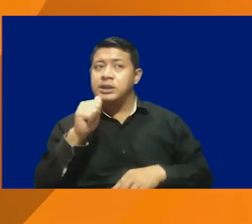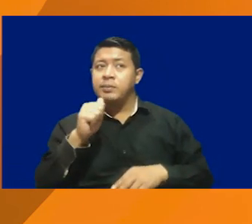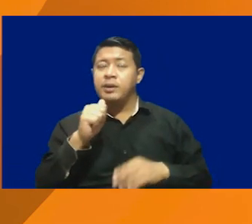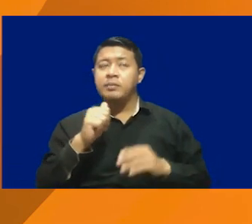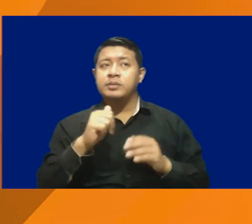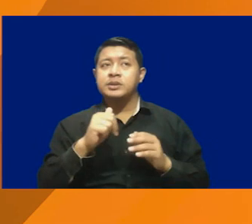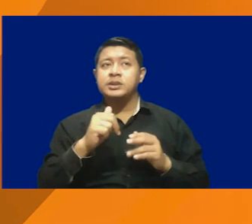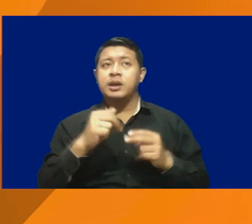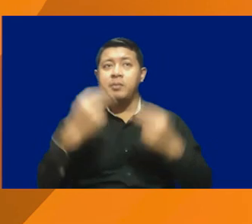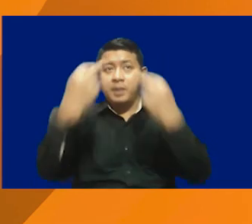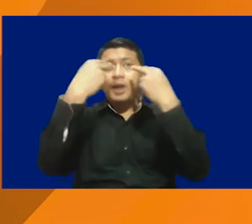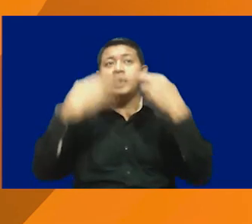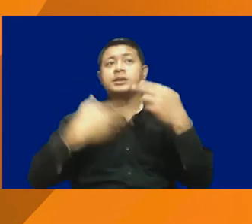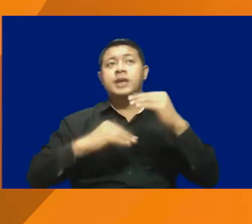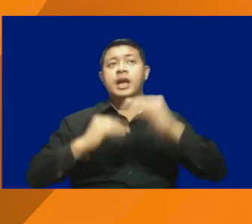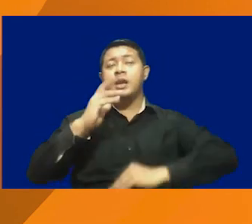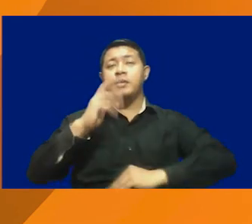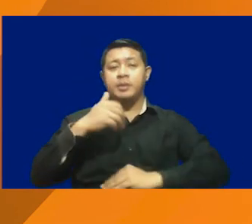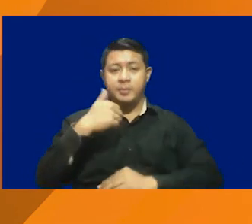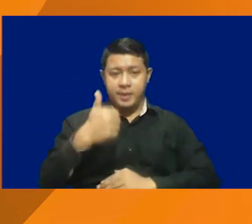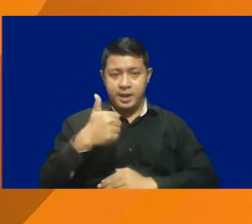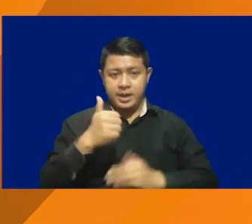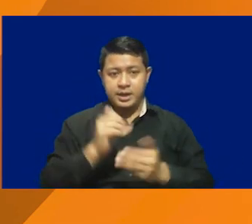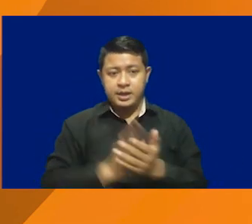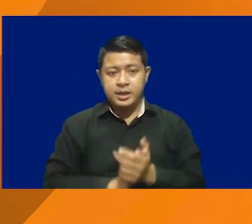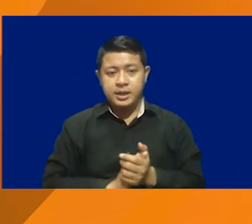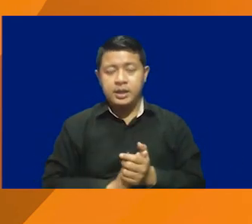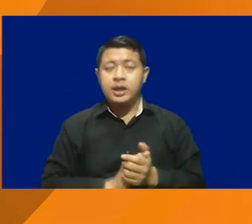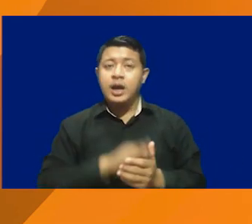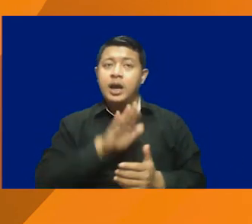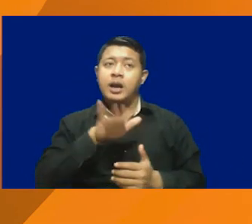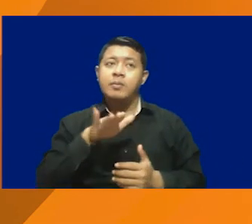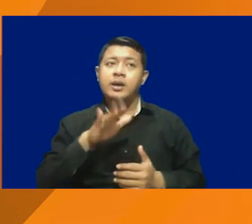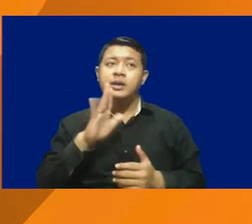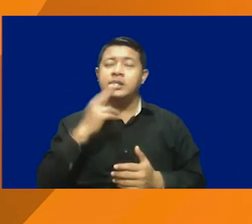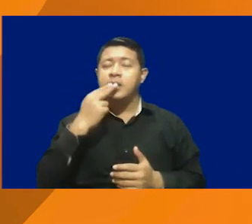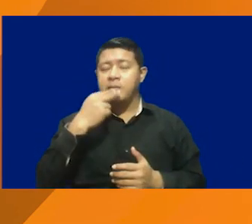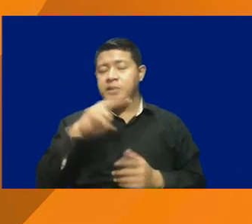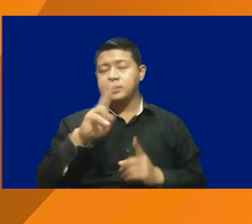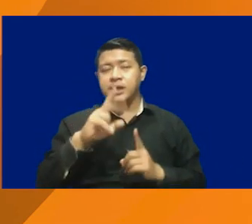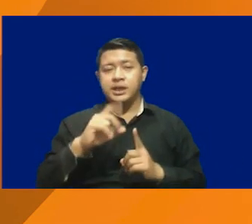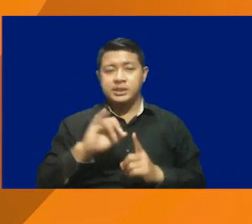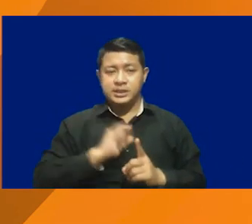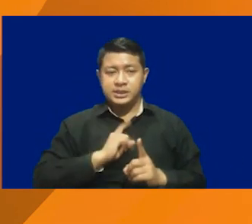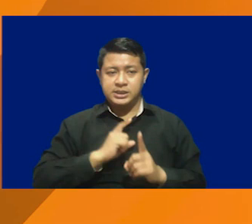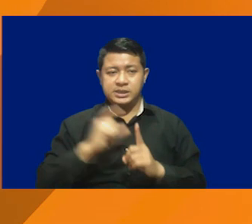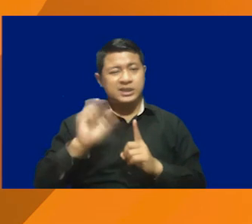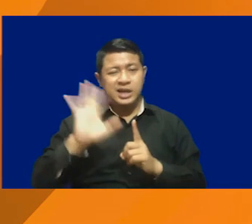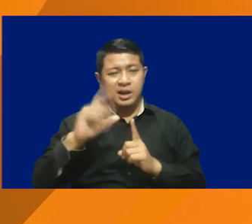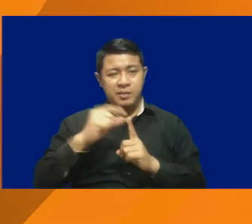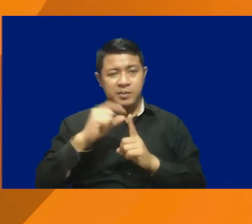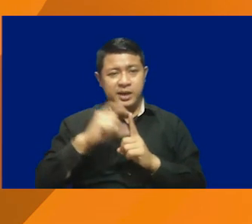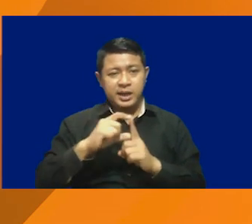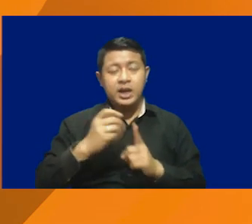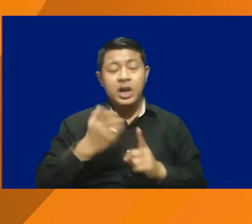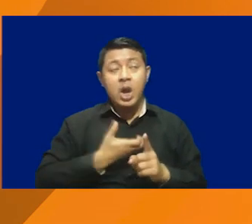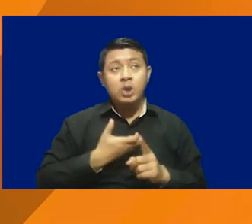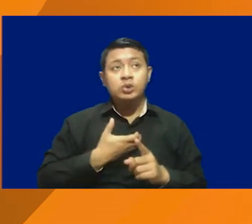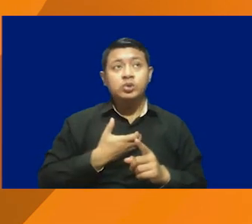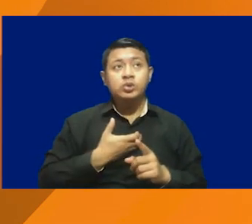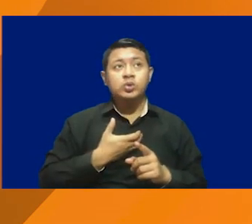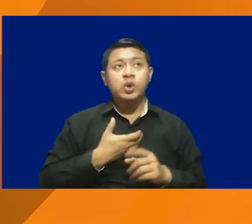mencari siapa yang bisa menilai dirinya lebih baik. Juga anak remaja ini menjadi tidak percaya